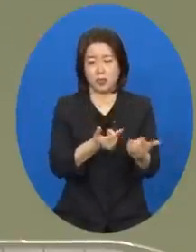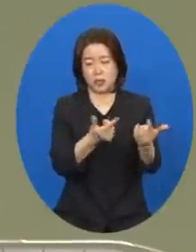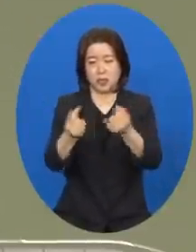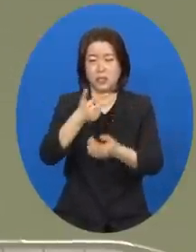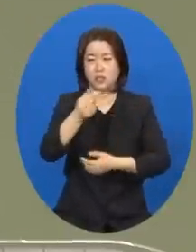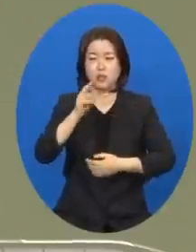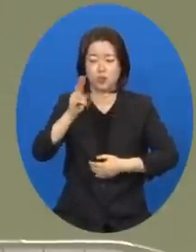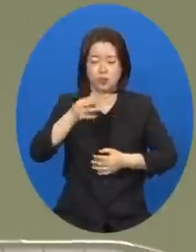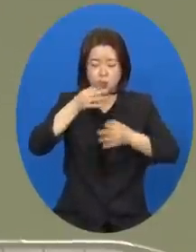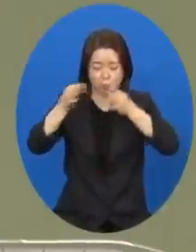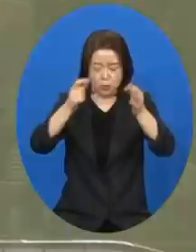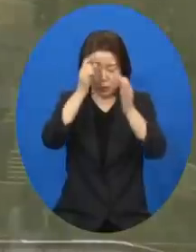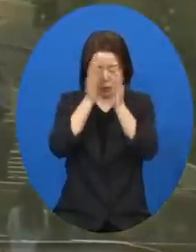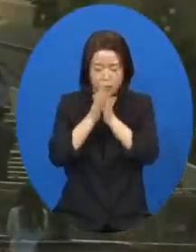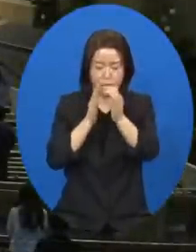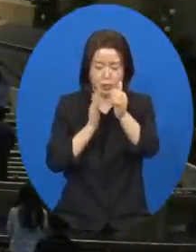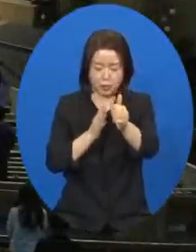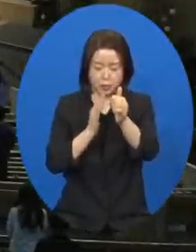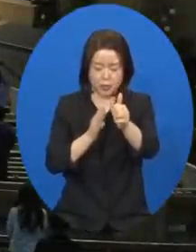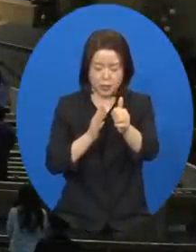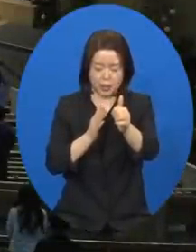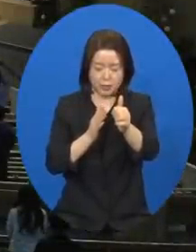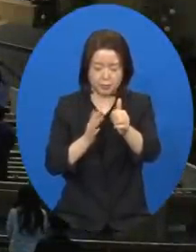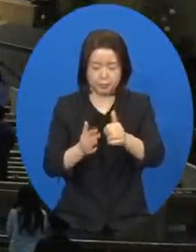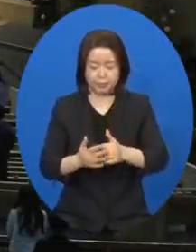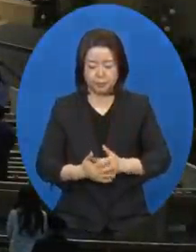부르짖고 기도합시다. 주여!